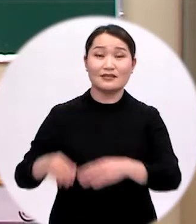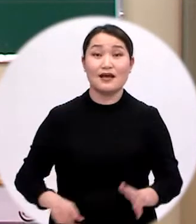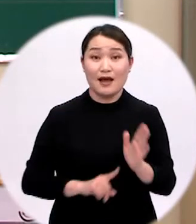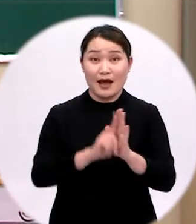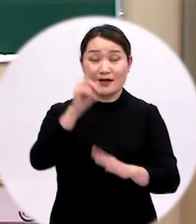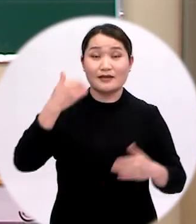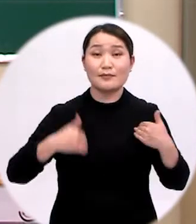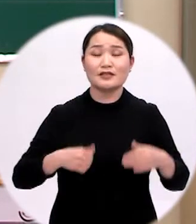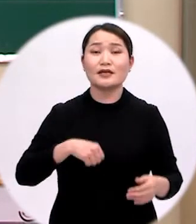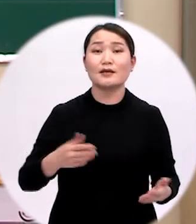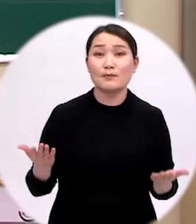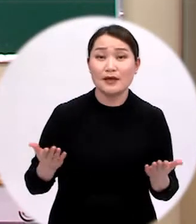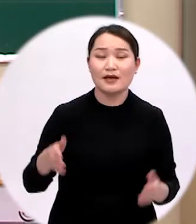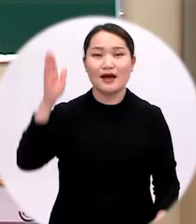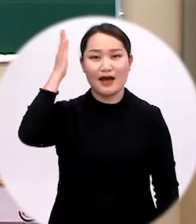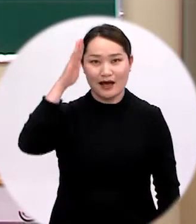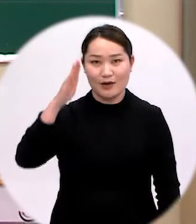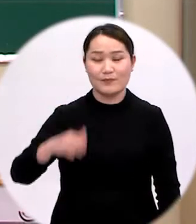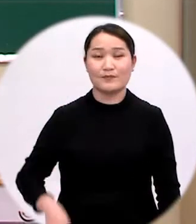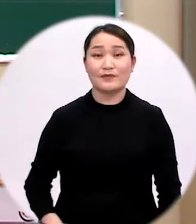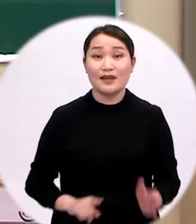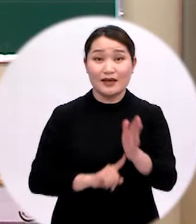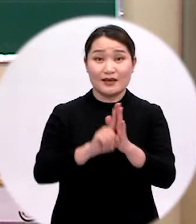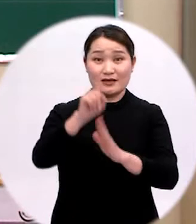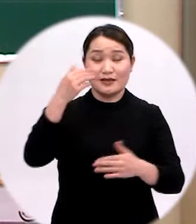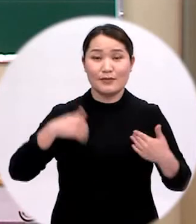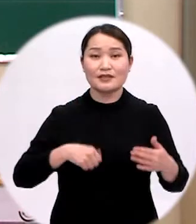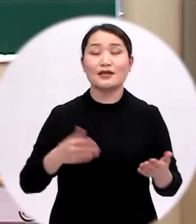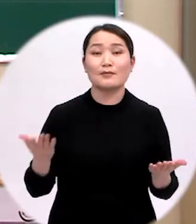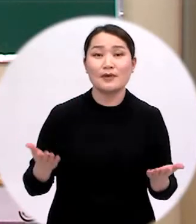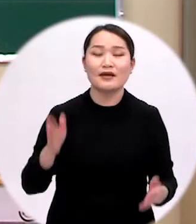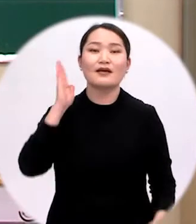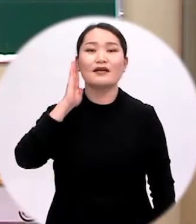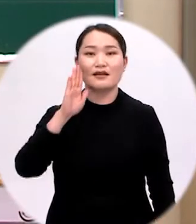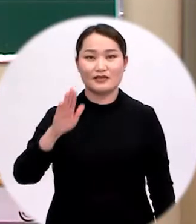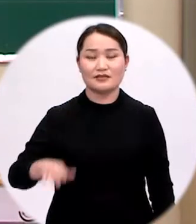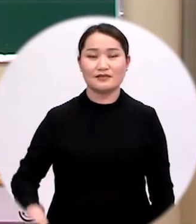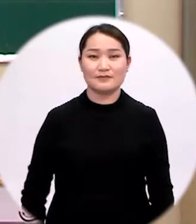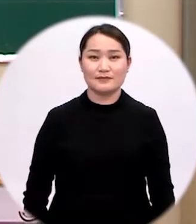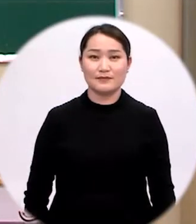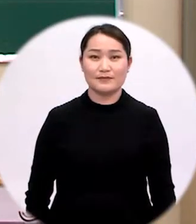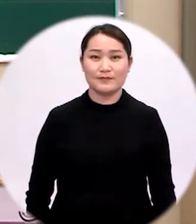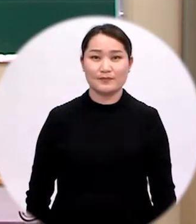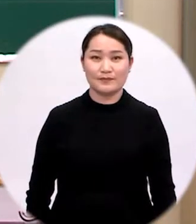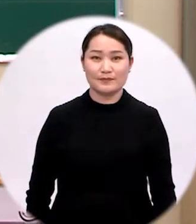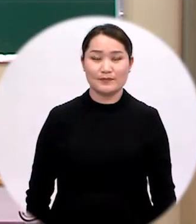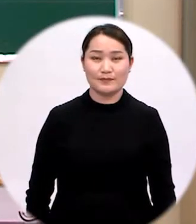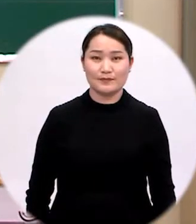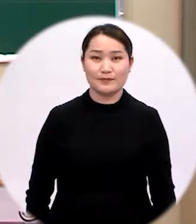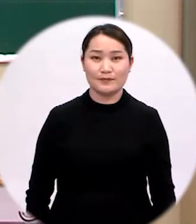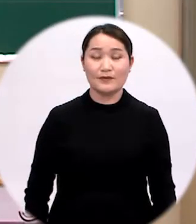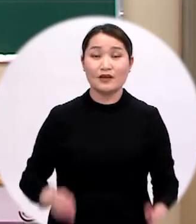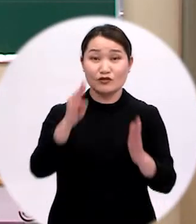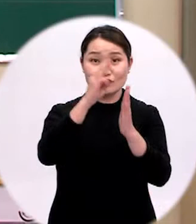анхны багш аав минь юм. Эхний багш ээж минь юм. За, хөдөлгөөнтэйгээр